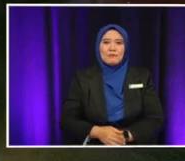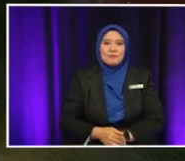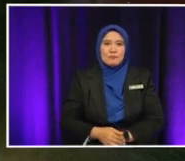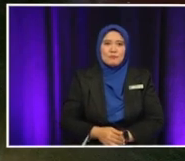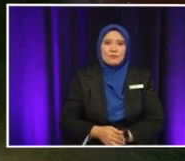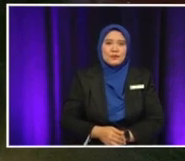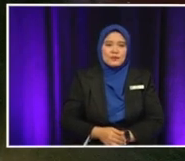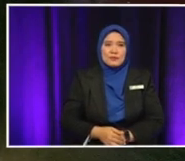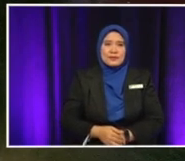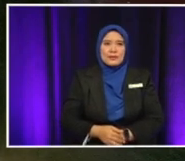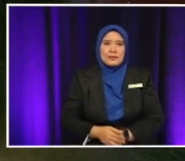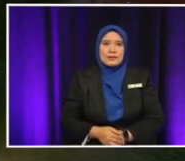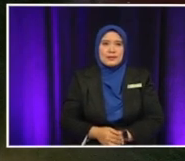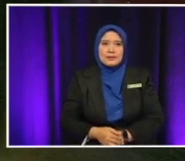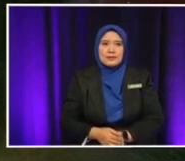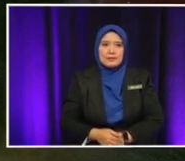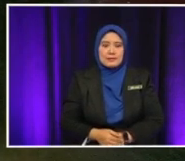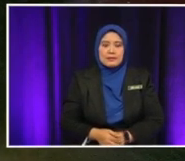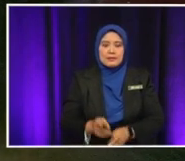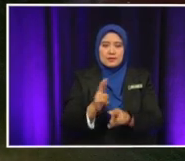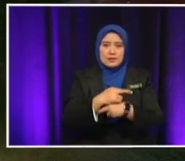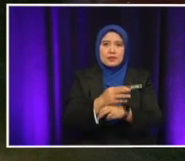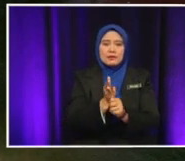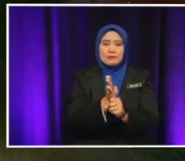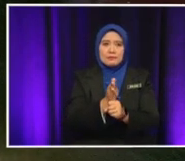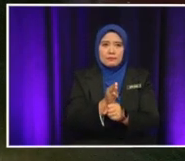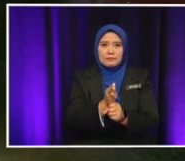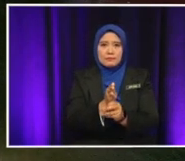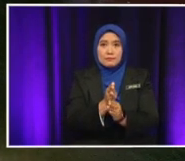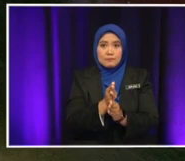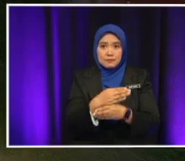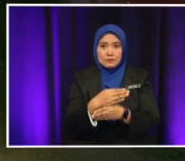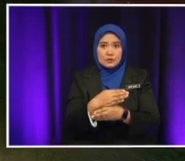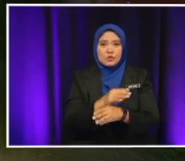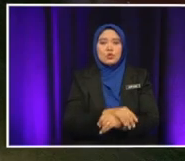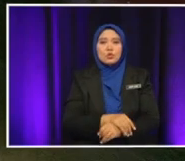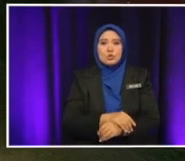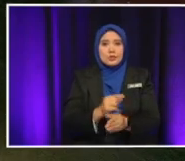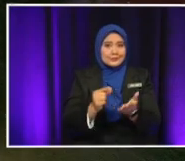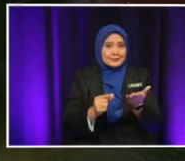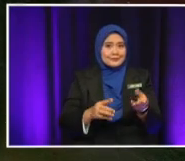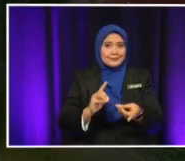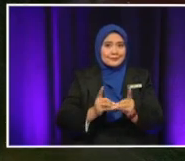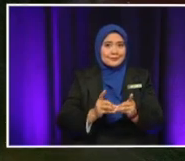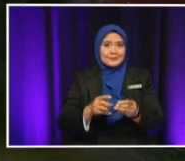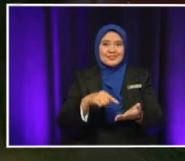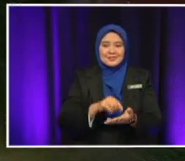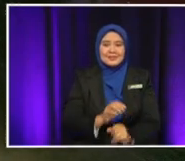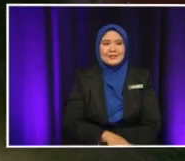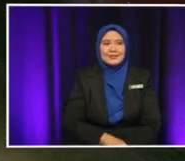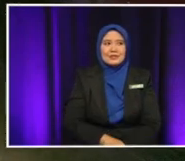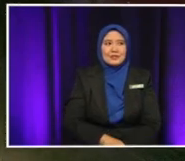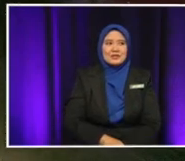manfaat daripada hari ini ya Lukman Oke jadi itu 4 pesanan ringkas kepada